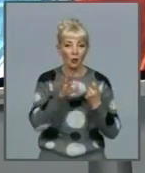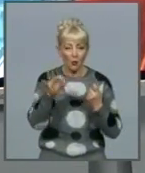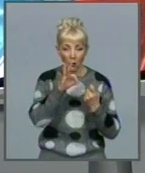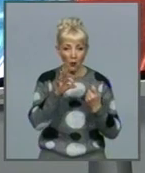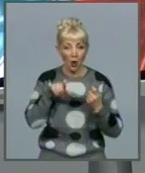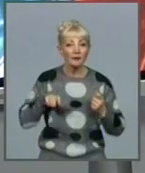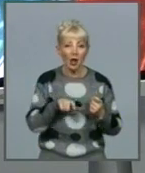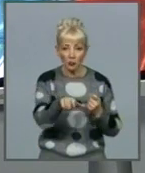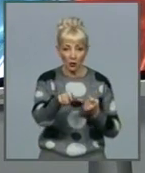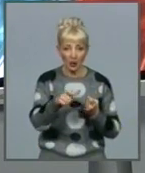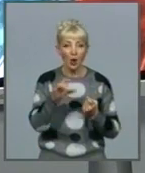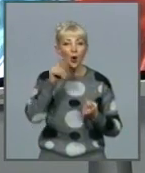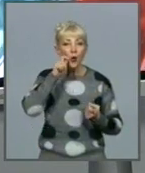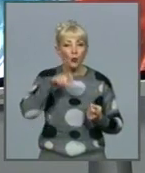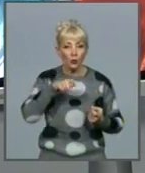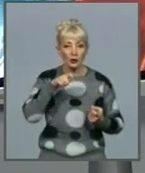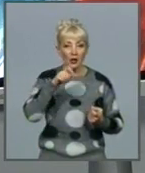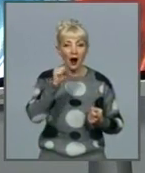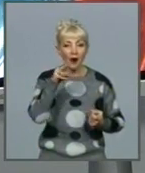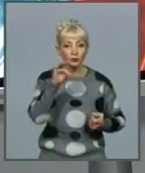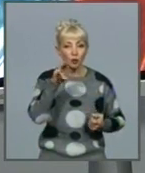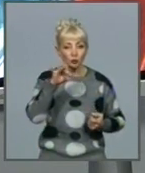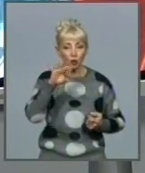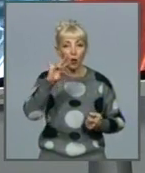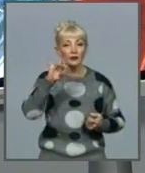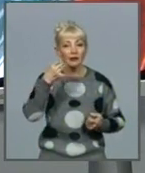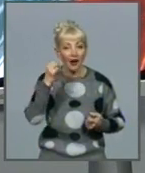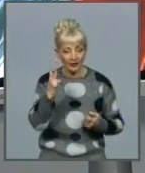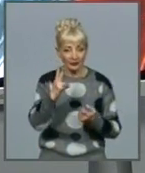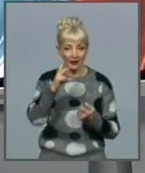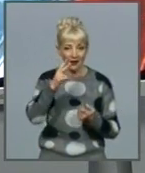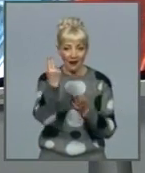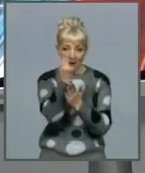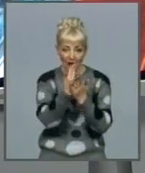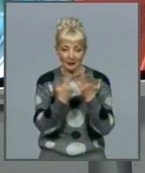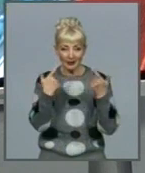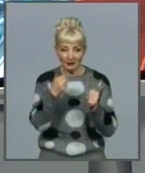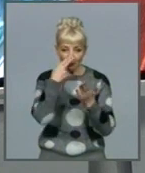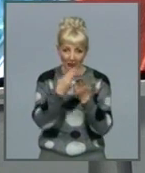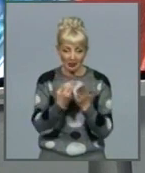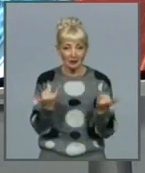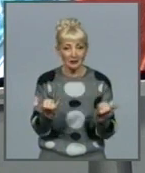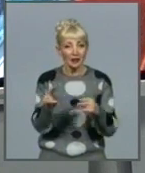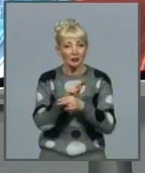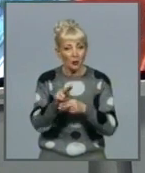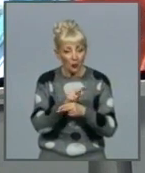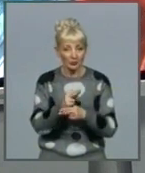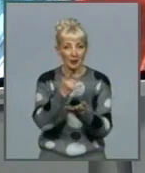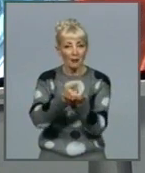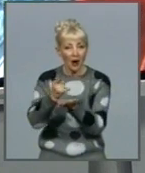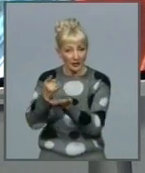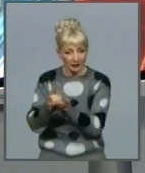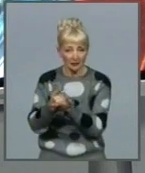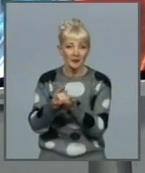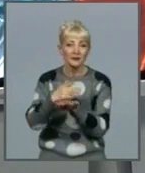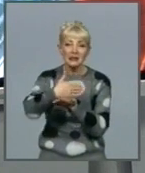«Укравтодорі» запустили онлайн-карту для автомобілістів, на якій відображені всі поточні ремонти, паркінги, придорожній сервіс тощо. Докладніше